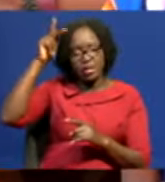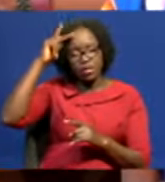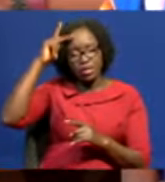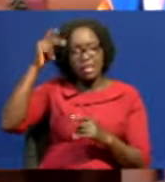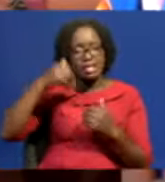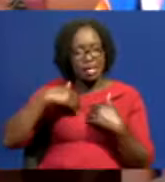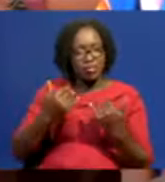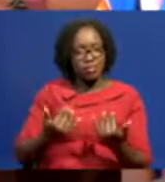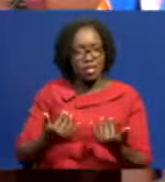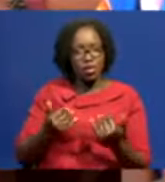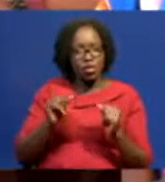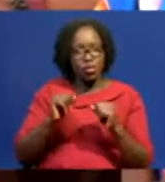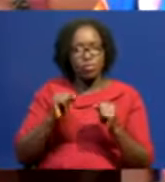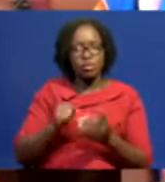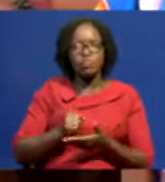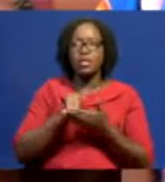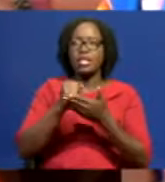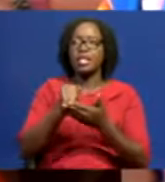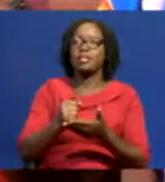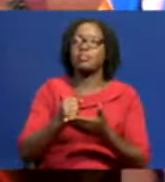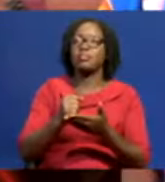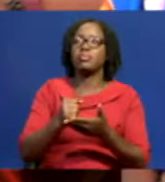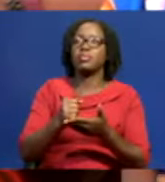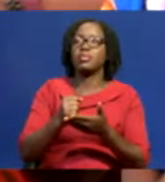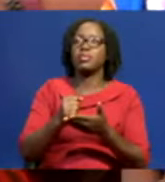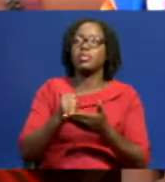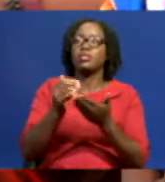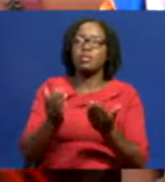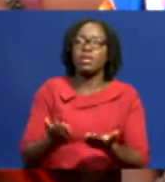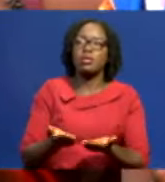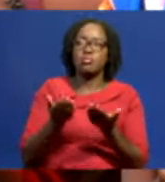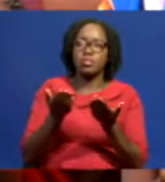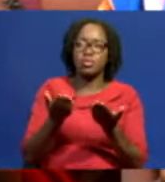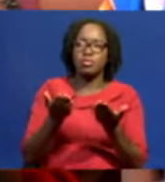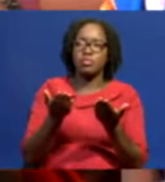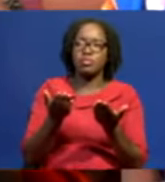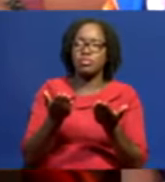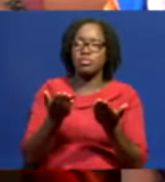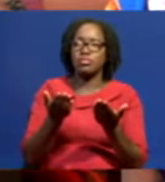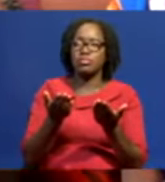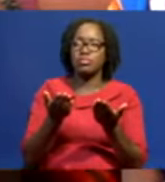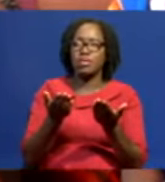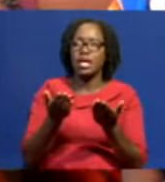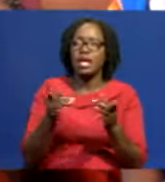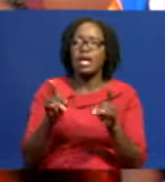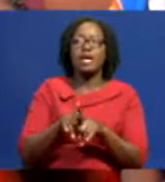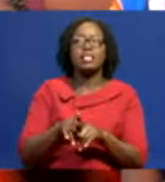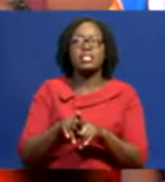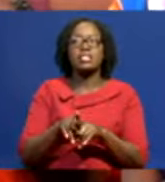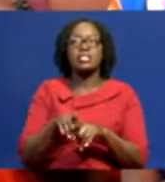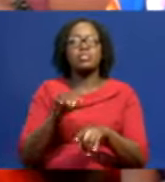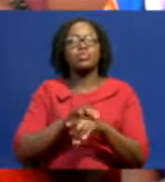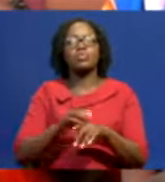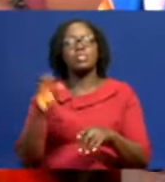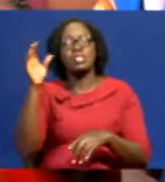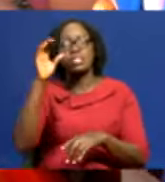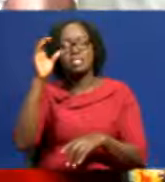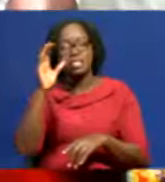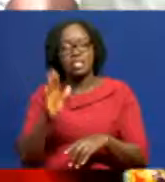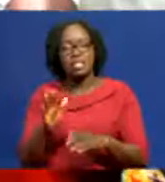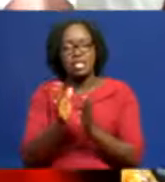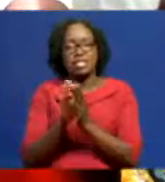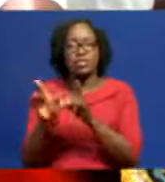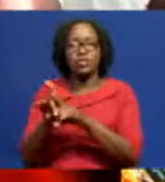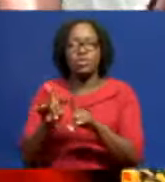wanapewa yanaweza kuwasaidia kujiimarisha kama raia wema, na pia watakuwa ni Wakristo